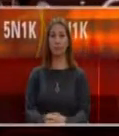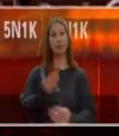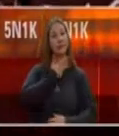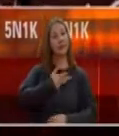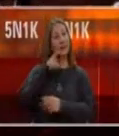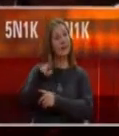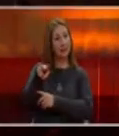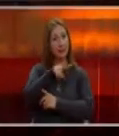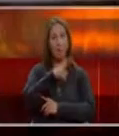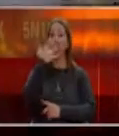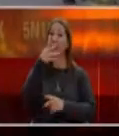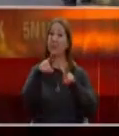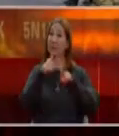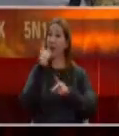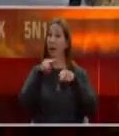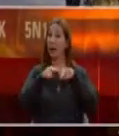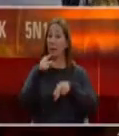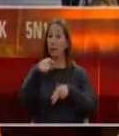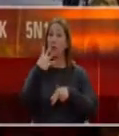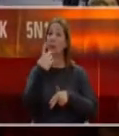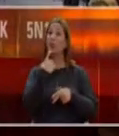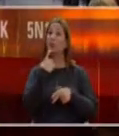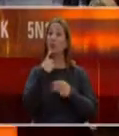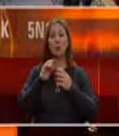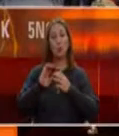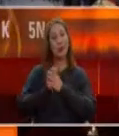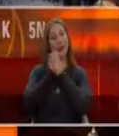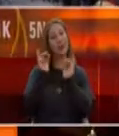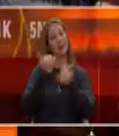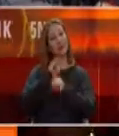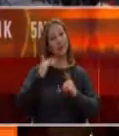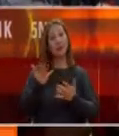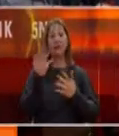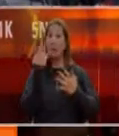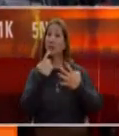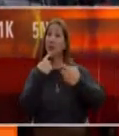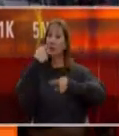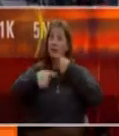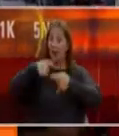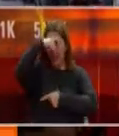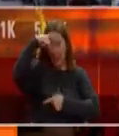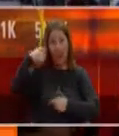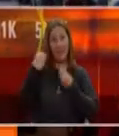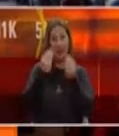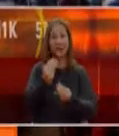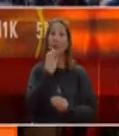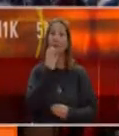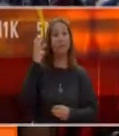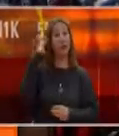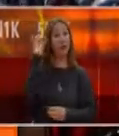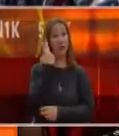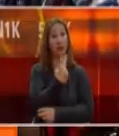Sevgili seyirciler, 5'ine 1K'da bugün 4. yılını kutladığımız, daha doğrusu 4 yıldır emek verdiğimiz Sabancı